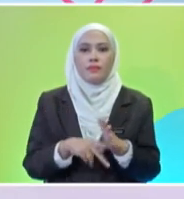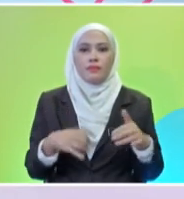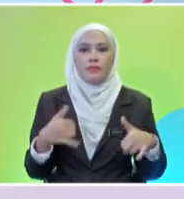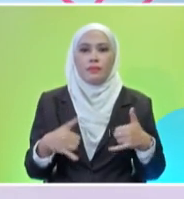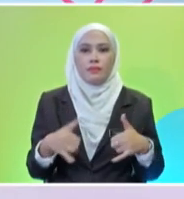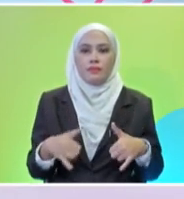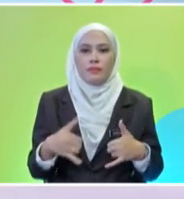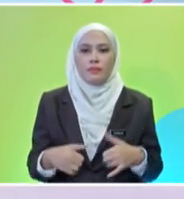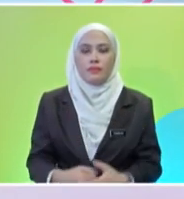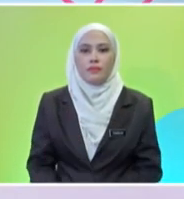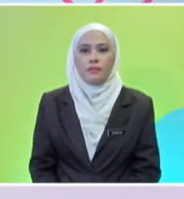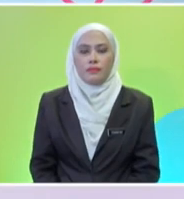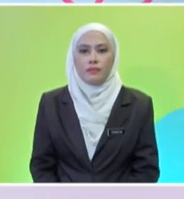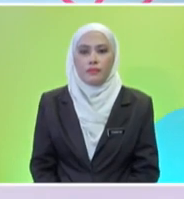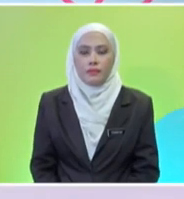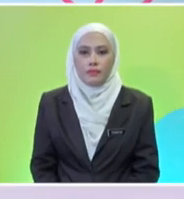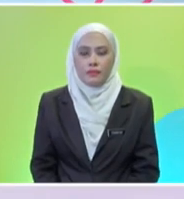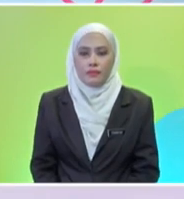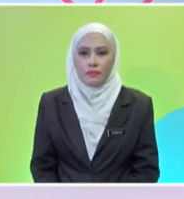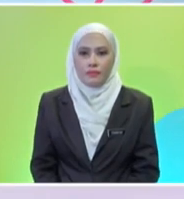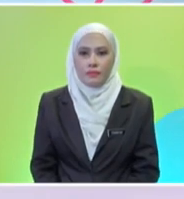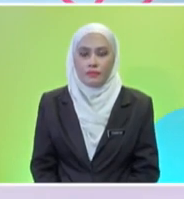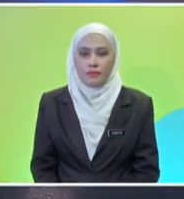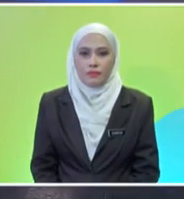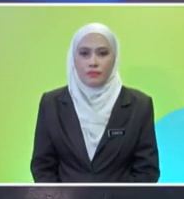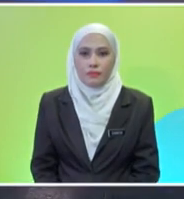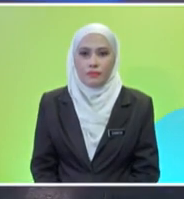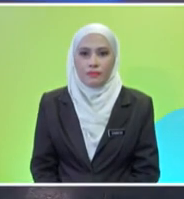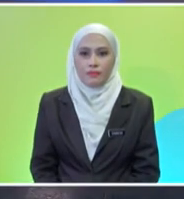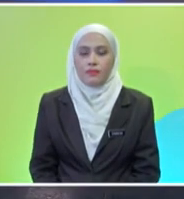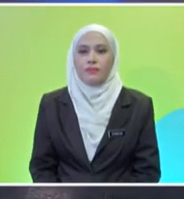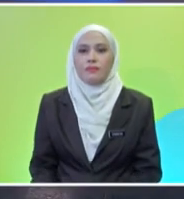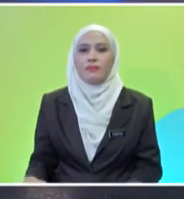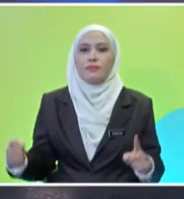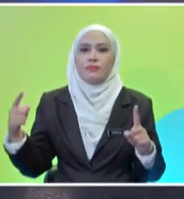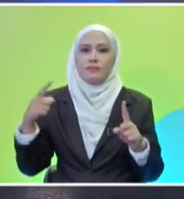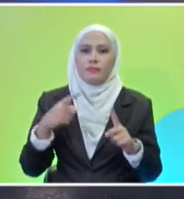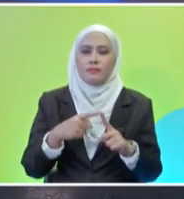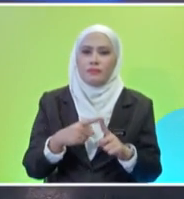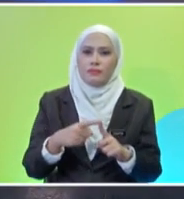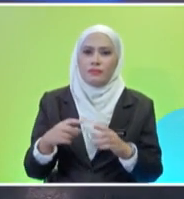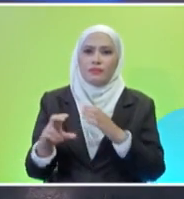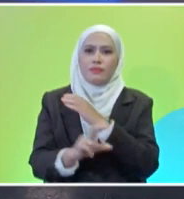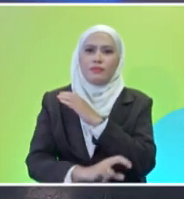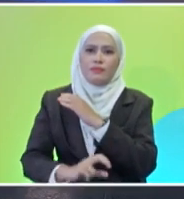Siapa yang kena Hai Jom kita ke negeri Sabang sampai